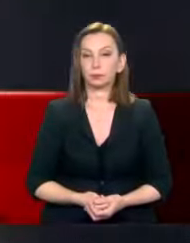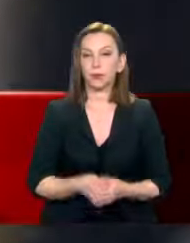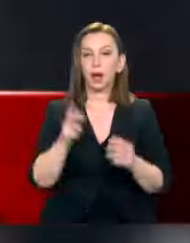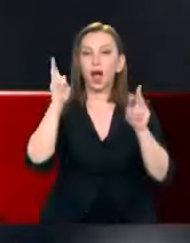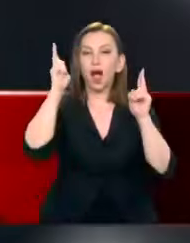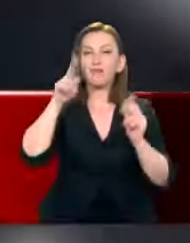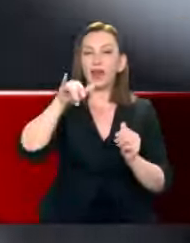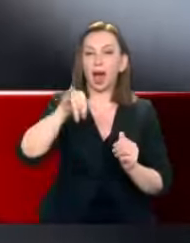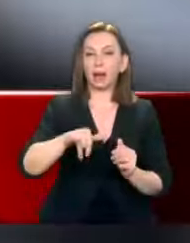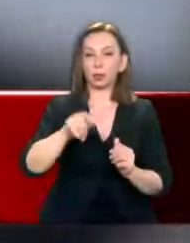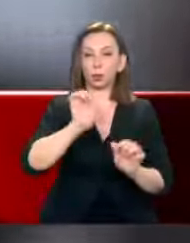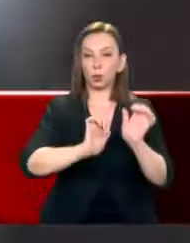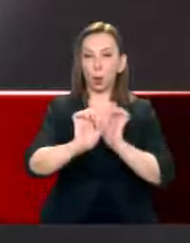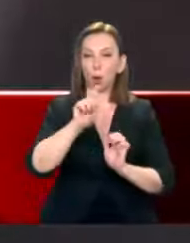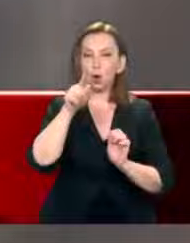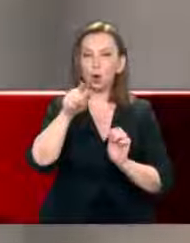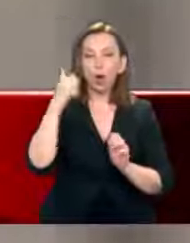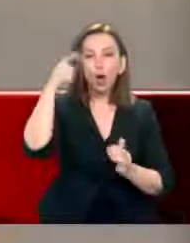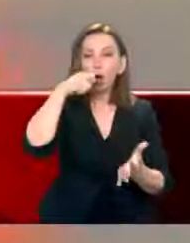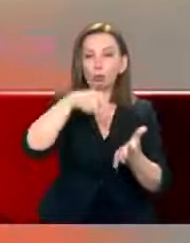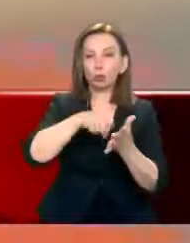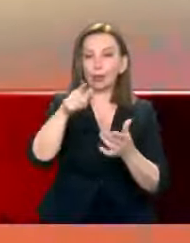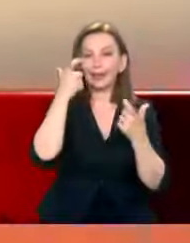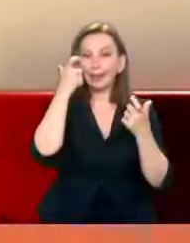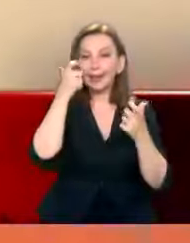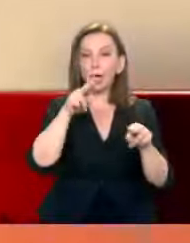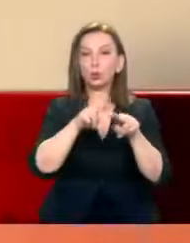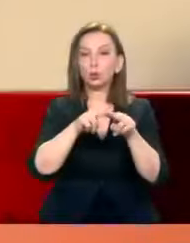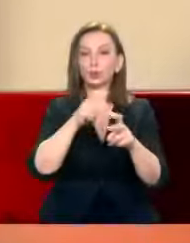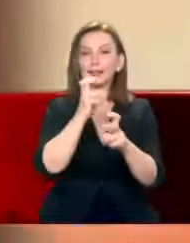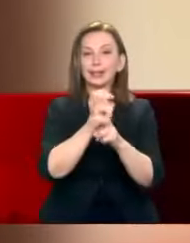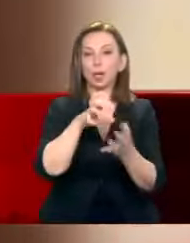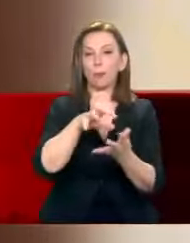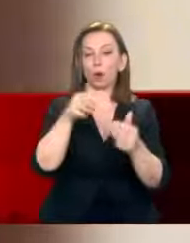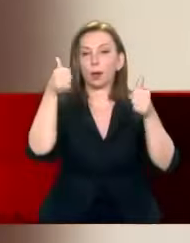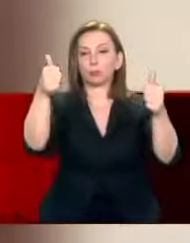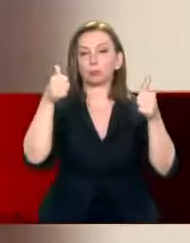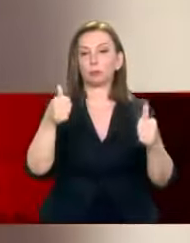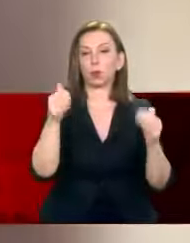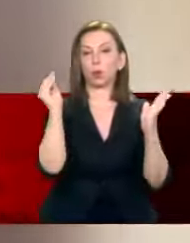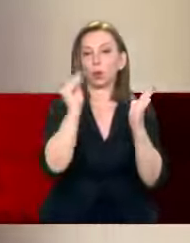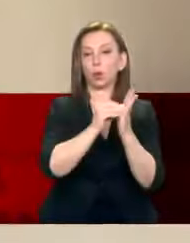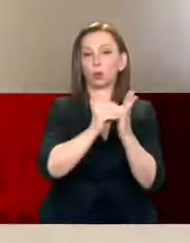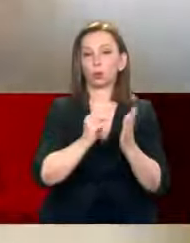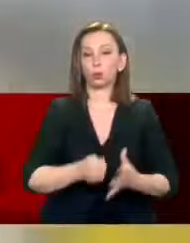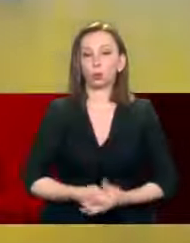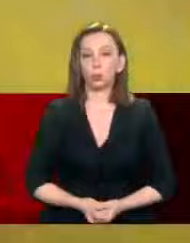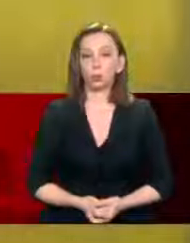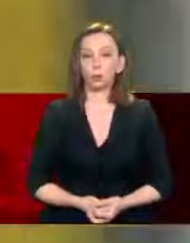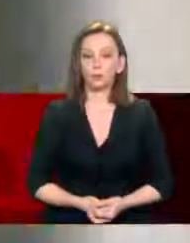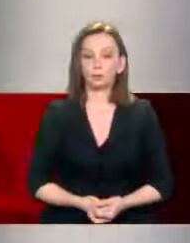hayvan hakları savunucuları Batıkent Mahallesi Muhtarlığı'na "Dikkat, kuduz risk bölgesi" yazılı tabela astı. Katil muhtar